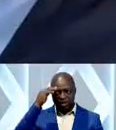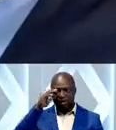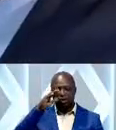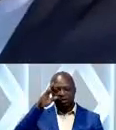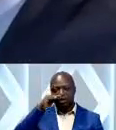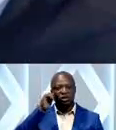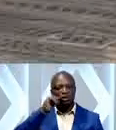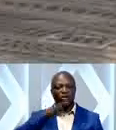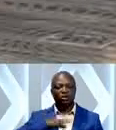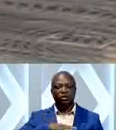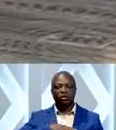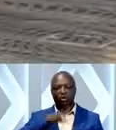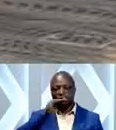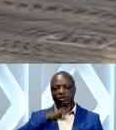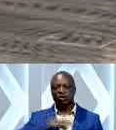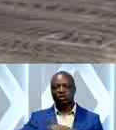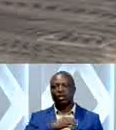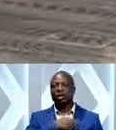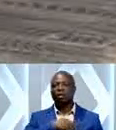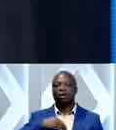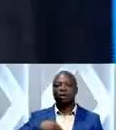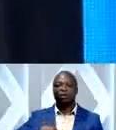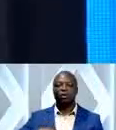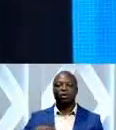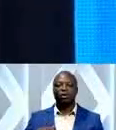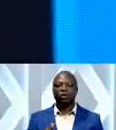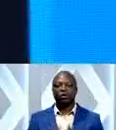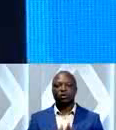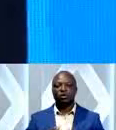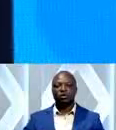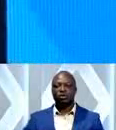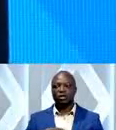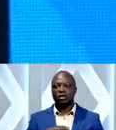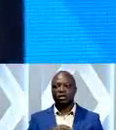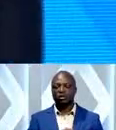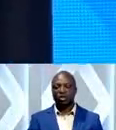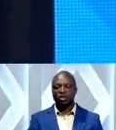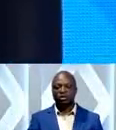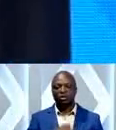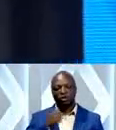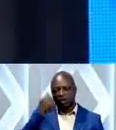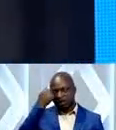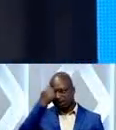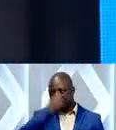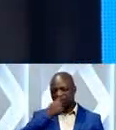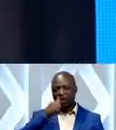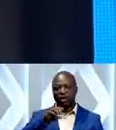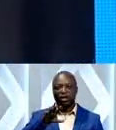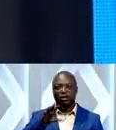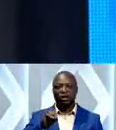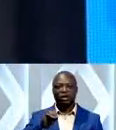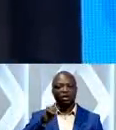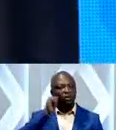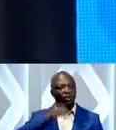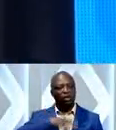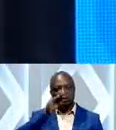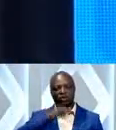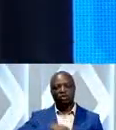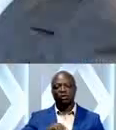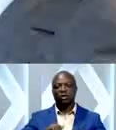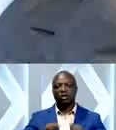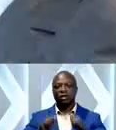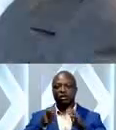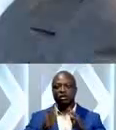Mesdames et Messieurs les membres du Conseil d'administration d'Africa 50, Mesdames et Messieurs les actionnaires,